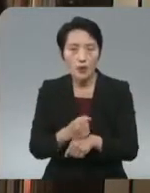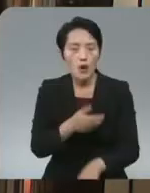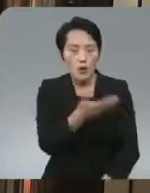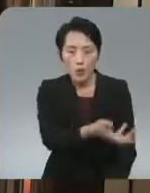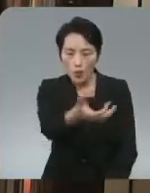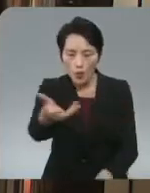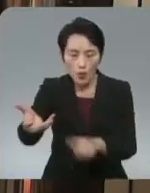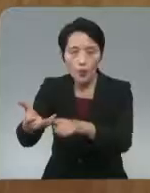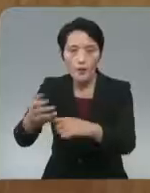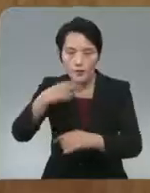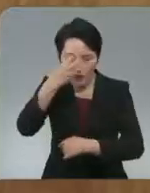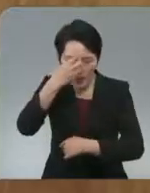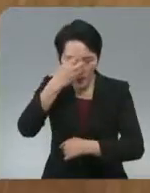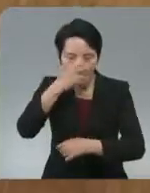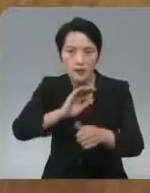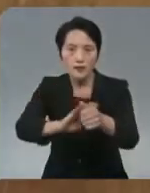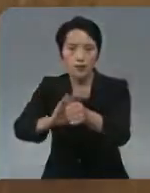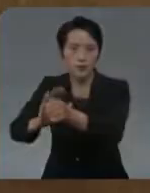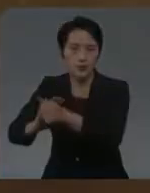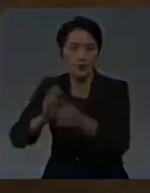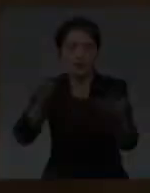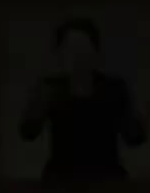の20%まで確保する計画です